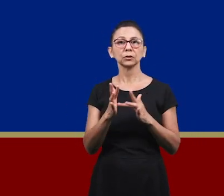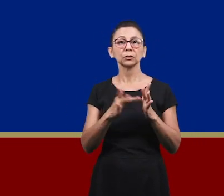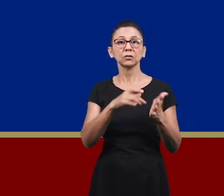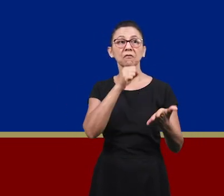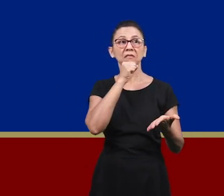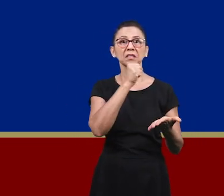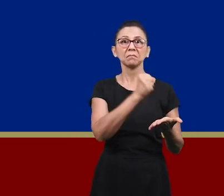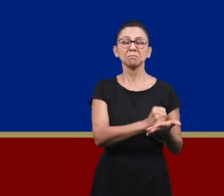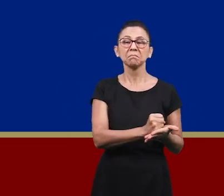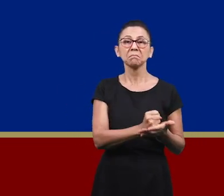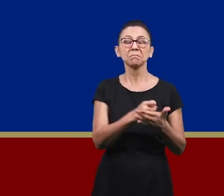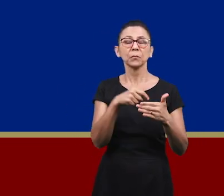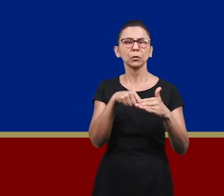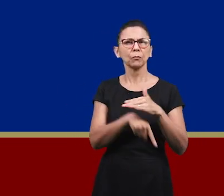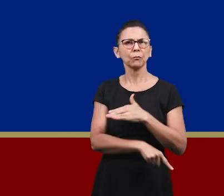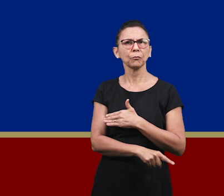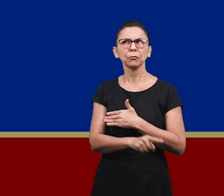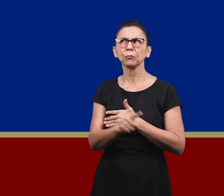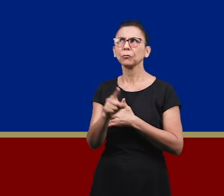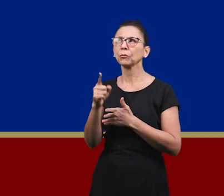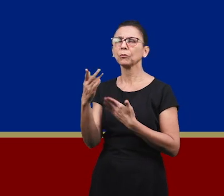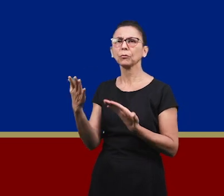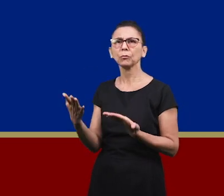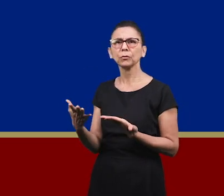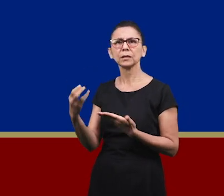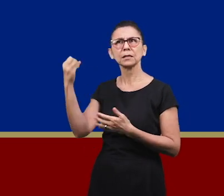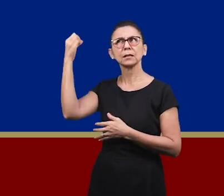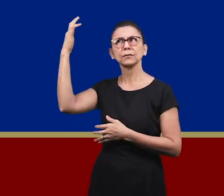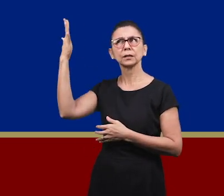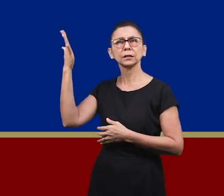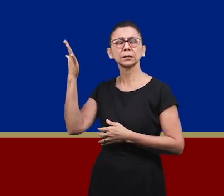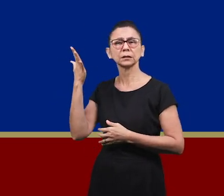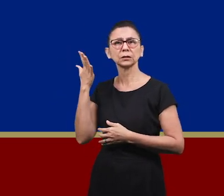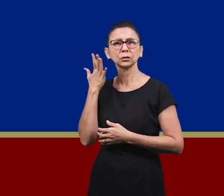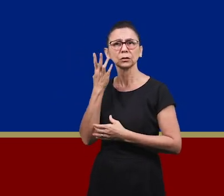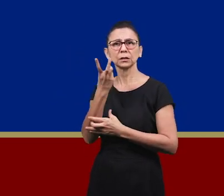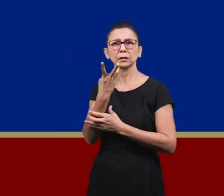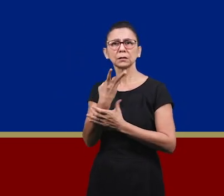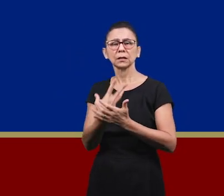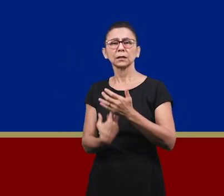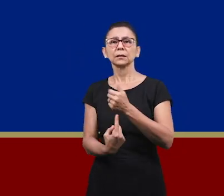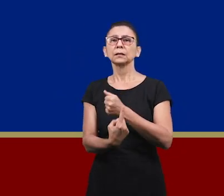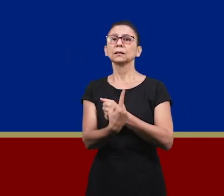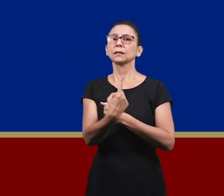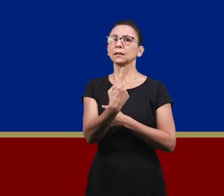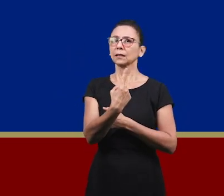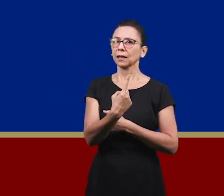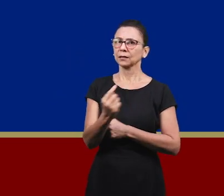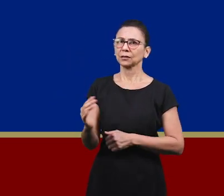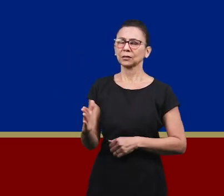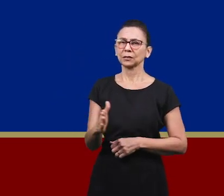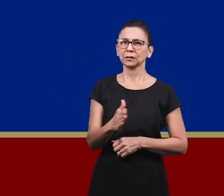Testament. Quelle richesse cette œuvre nous apporte à propos de la Trinité. »